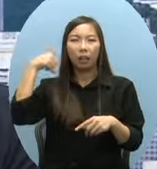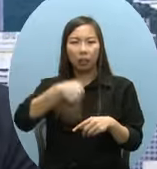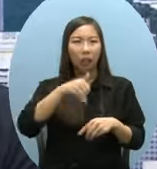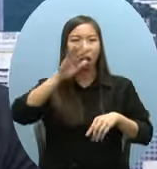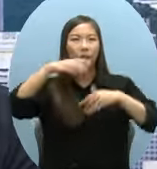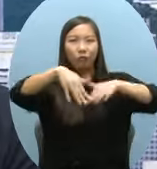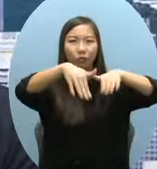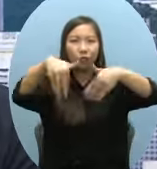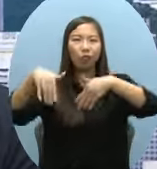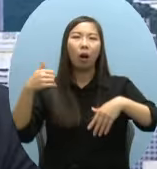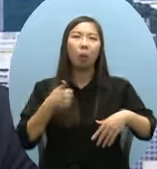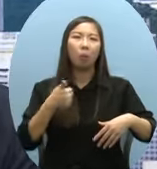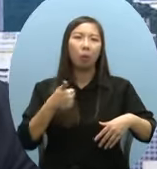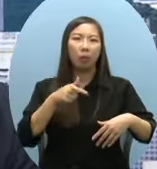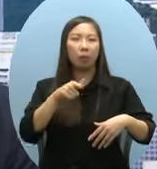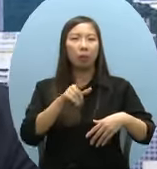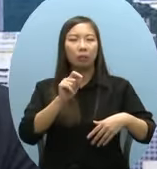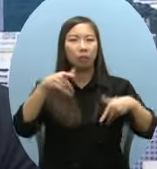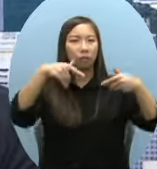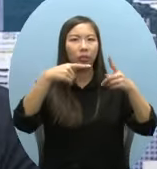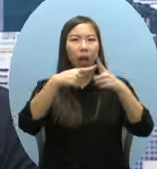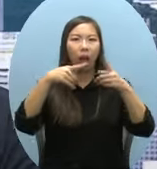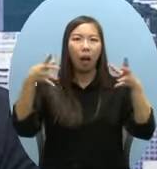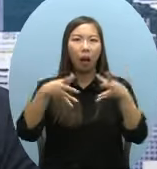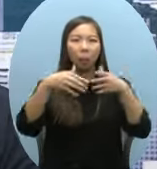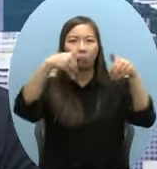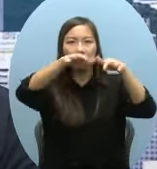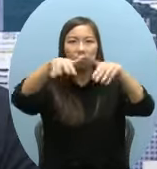係定性為呢啲係可驅散嘅聚集